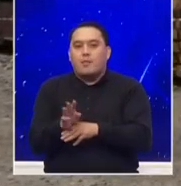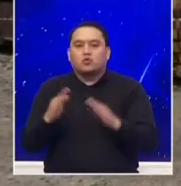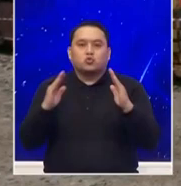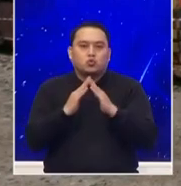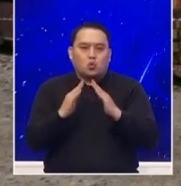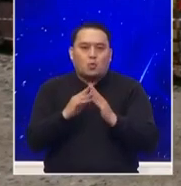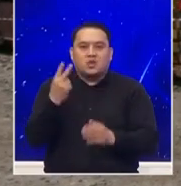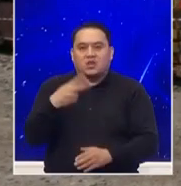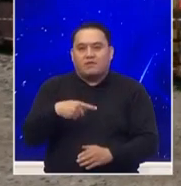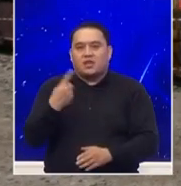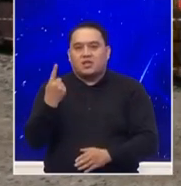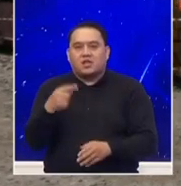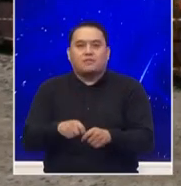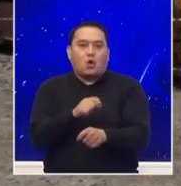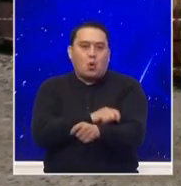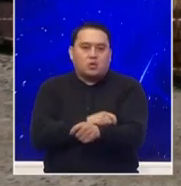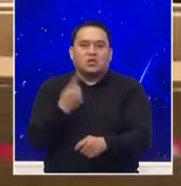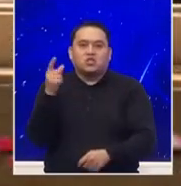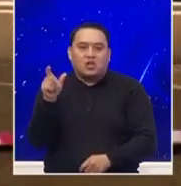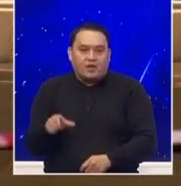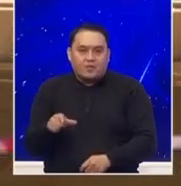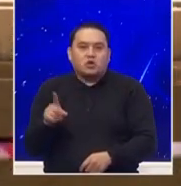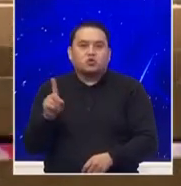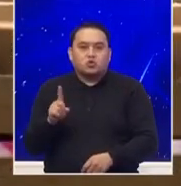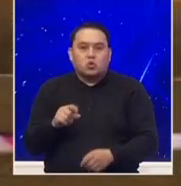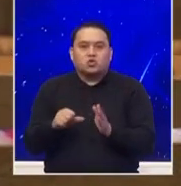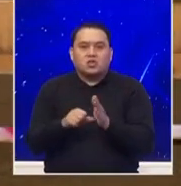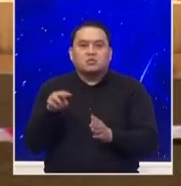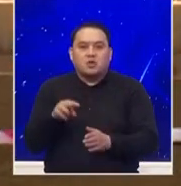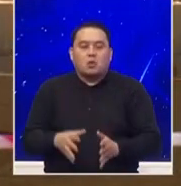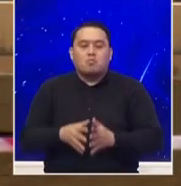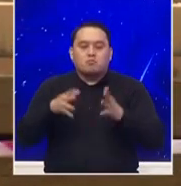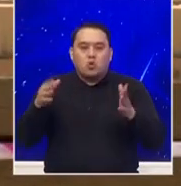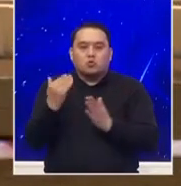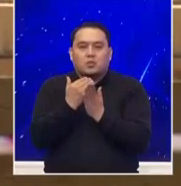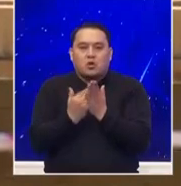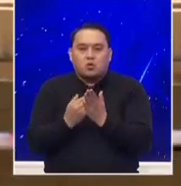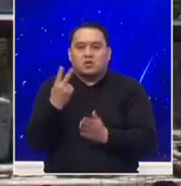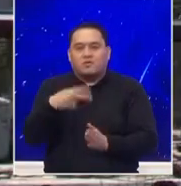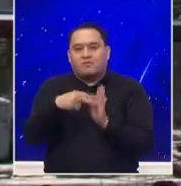жильем составит 21 квадратный метр на человека, что на 6 метров больше программы уровня